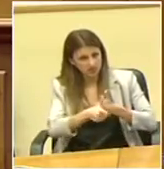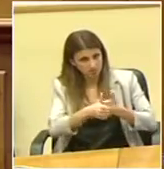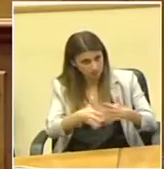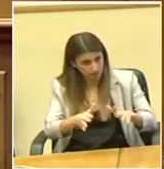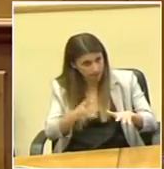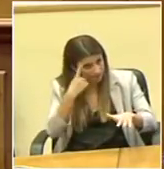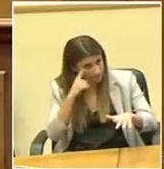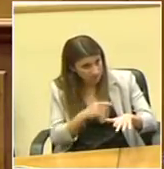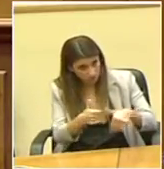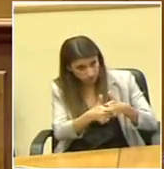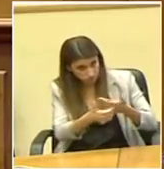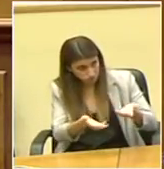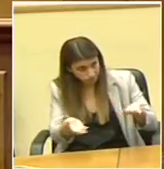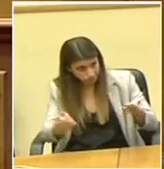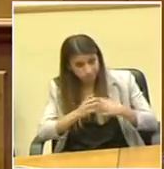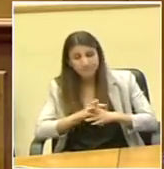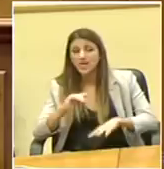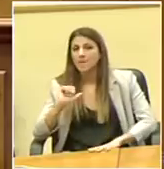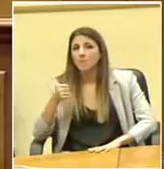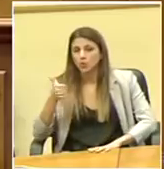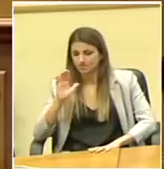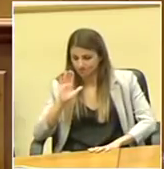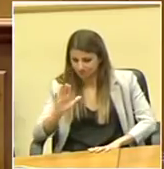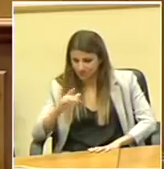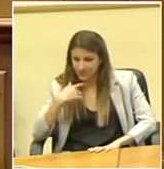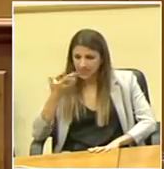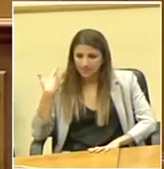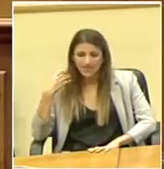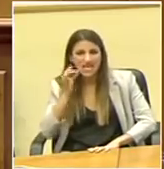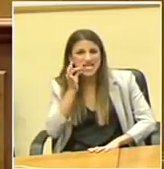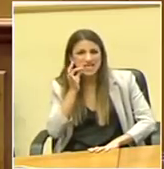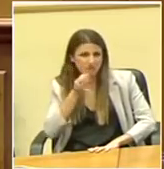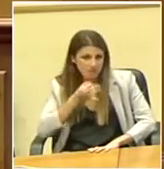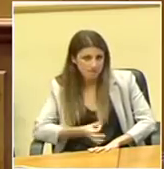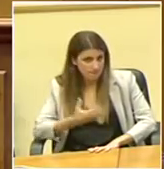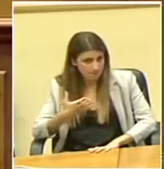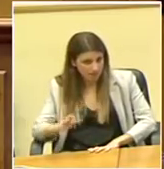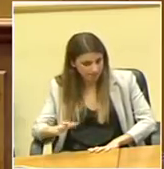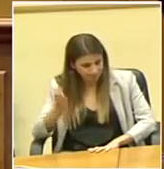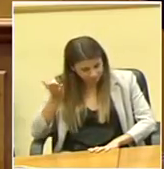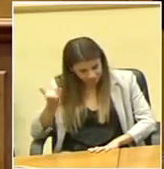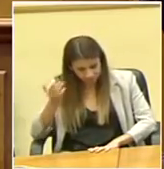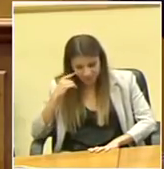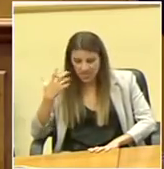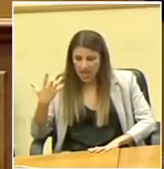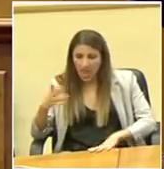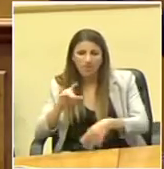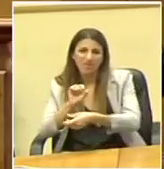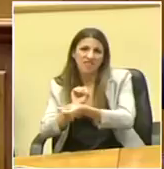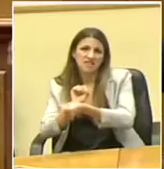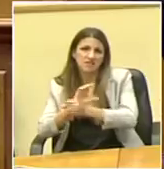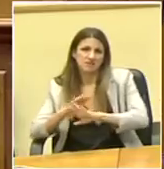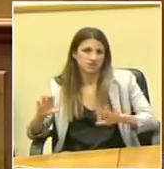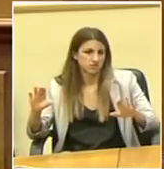επιμέρους ζητήματα. Το πρώτο είναι, το είπε και η κυρία Γεννηματά, ότι έχουμε δεσμεύσει την